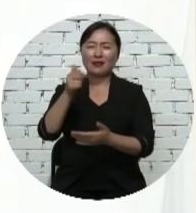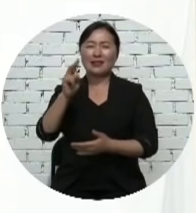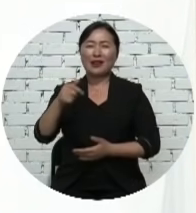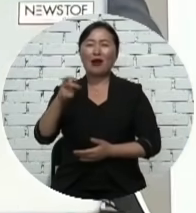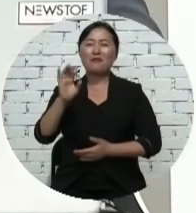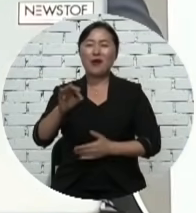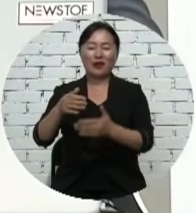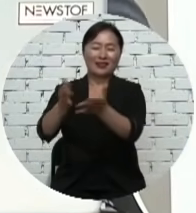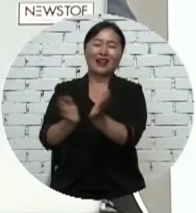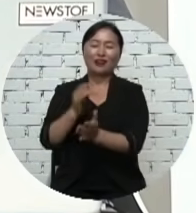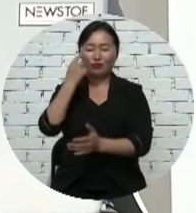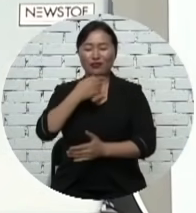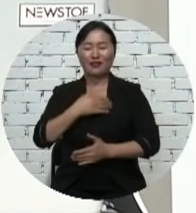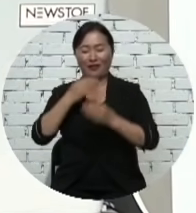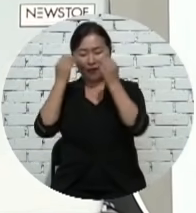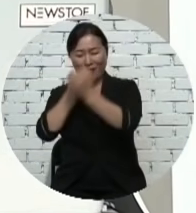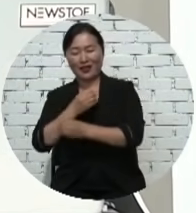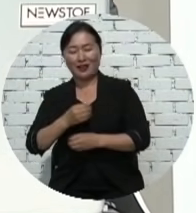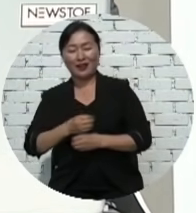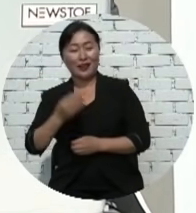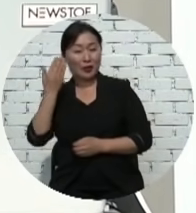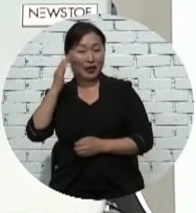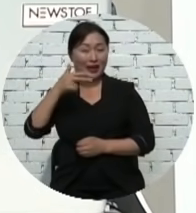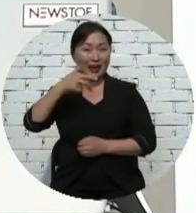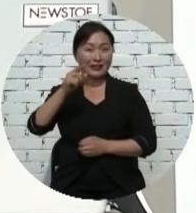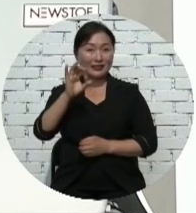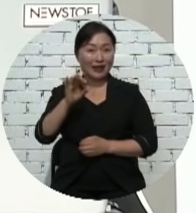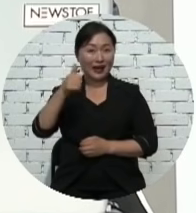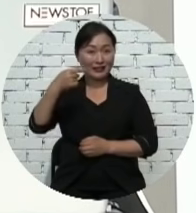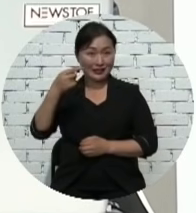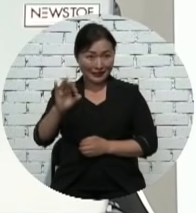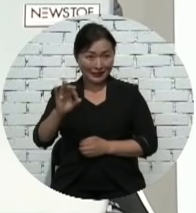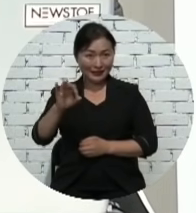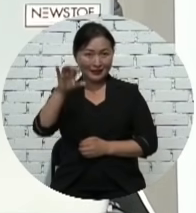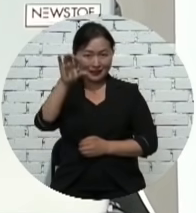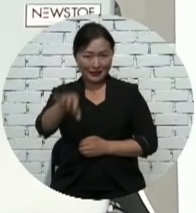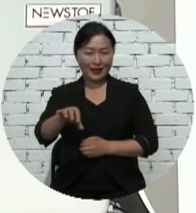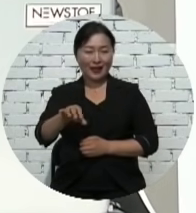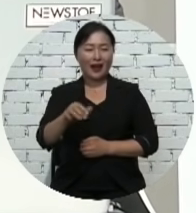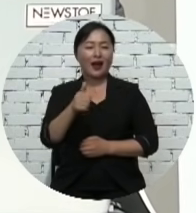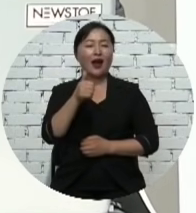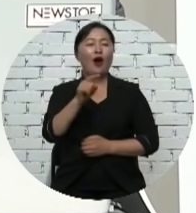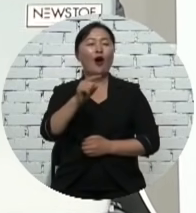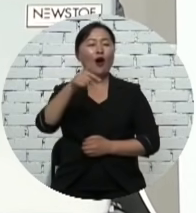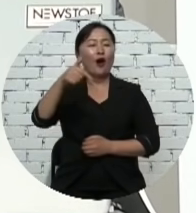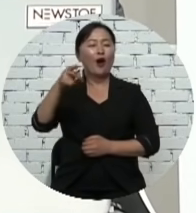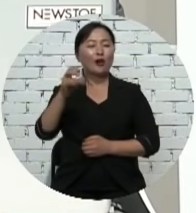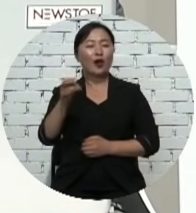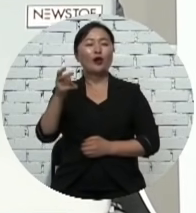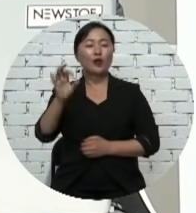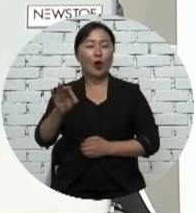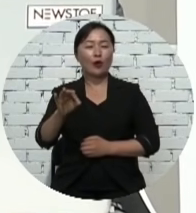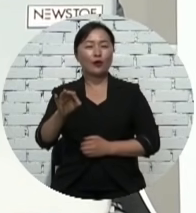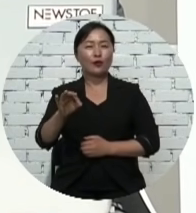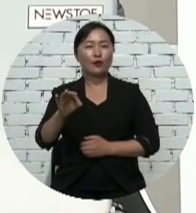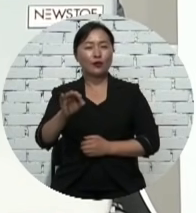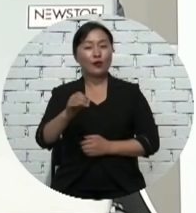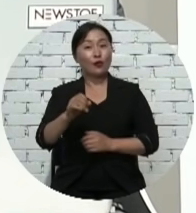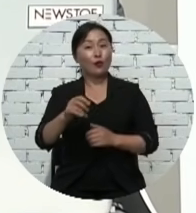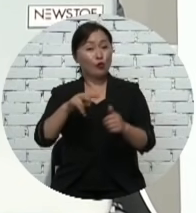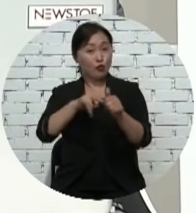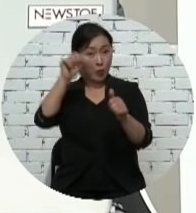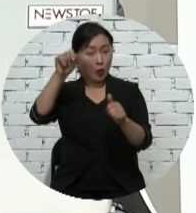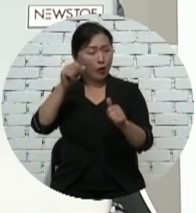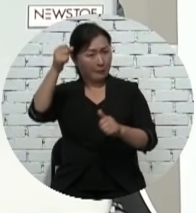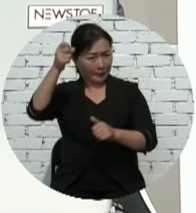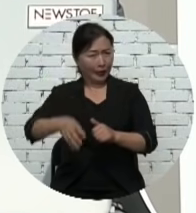최근에 예. 그 장흥에 있는 그 하늘궁이라는 데 가가지고 허경영 예. 후보 만나셨죠? 예. 여러 차례 만나신 걸로